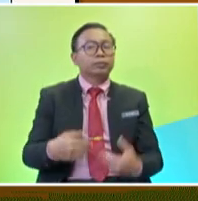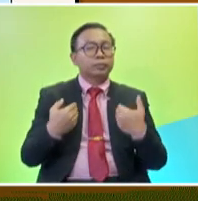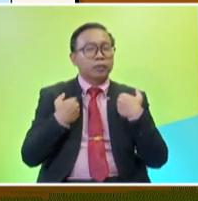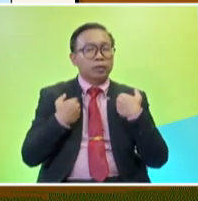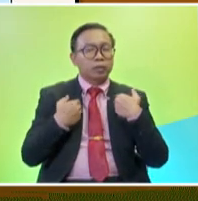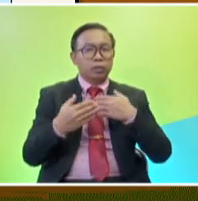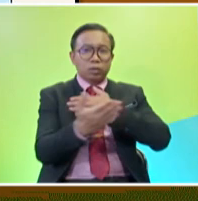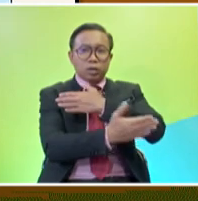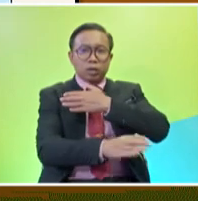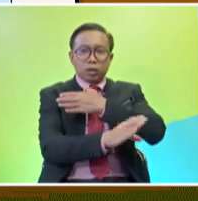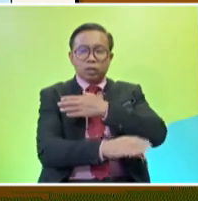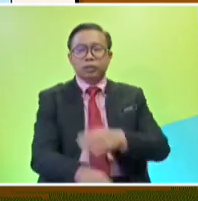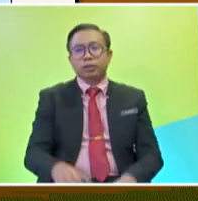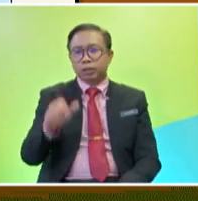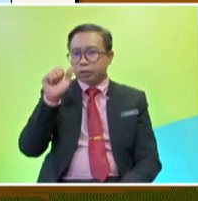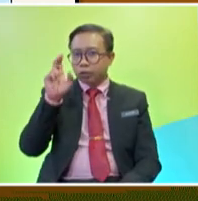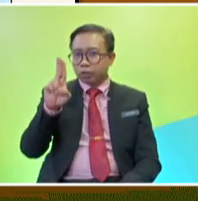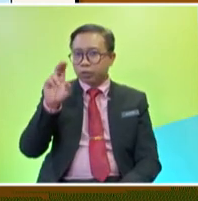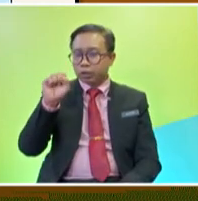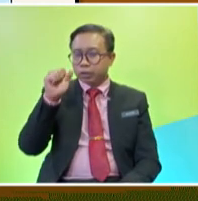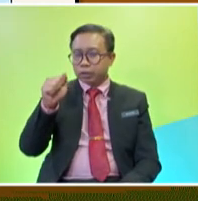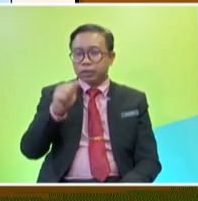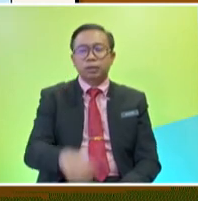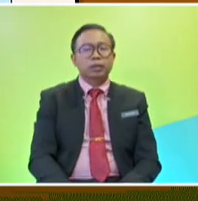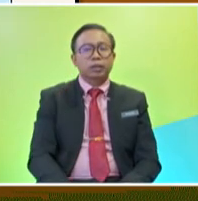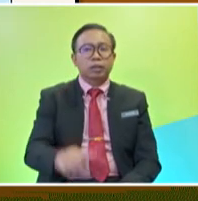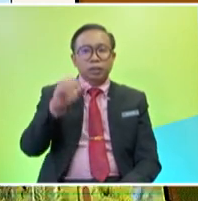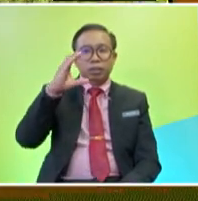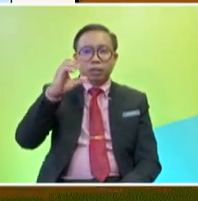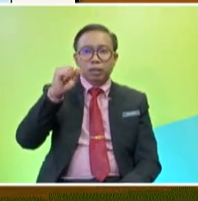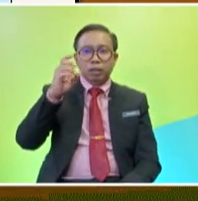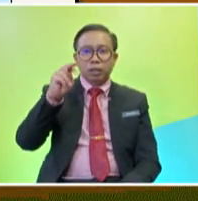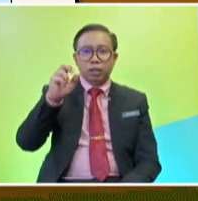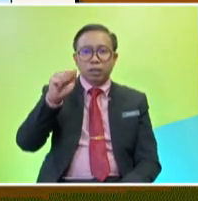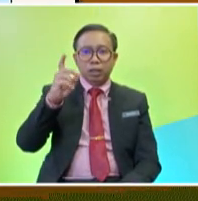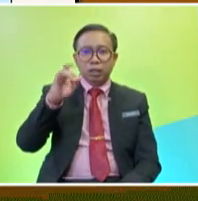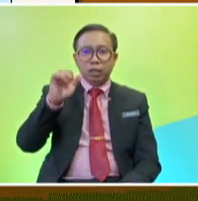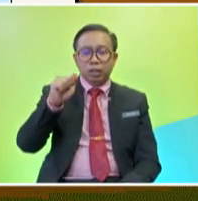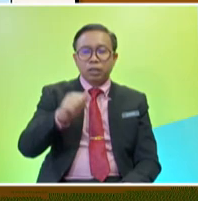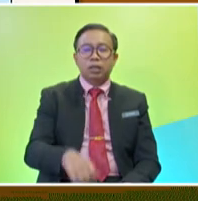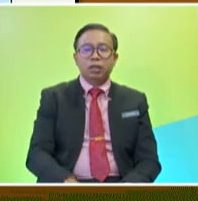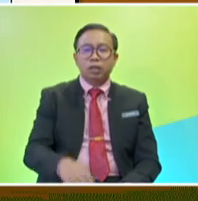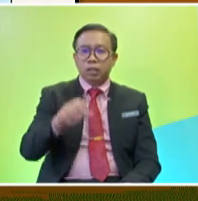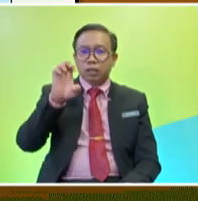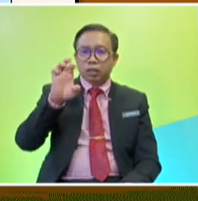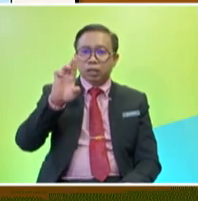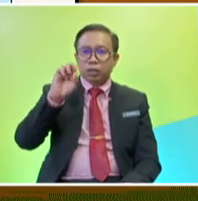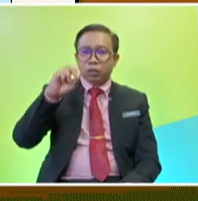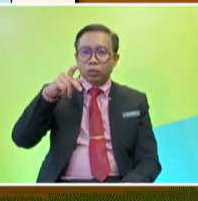konifer seperti Amerika Serikat kan ada utara Eropa dan juga Rusia Oke antara tumbuh-tumbuhan